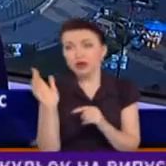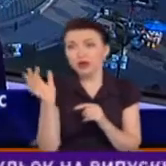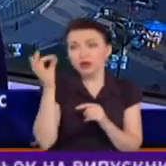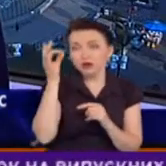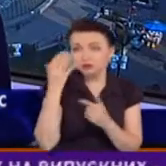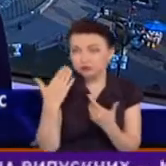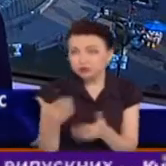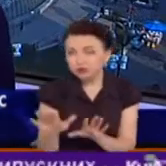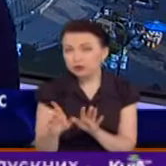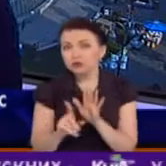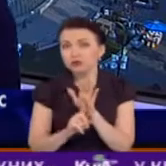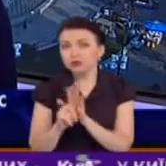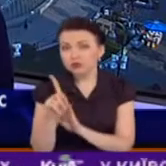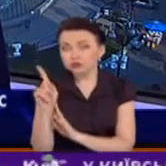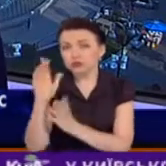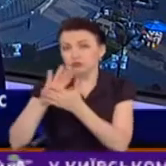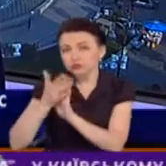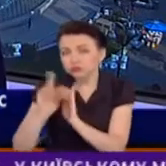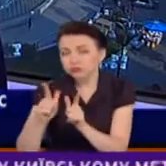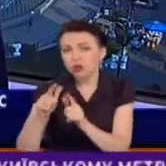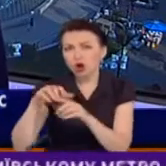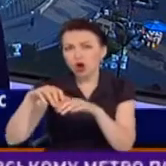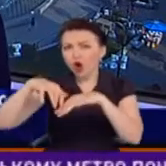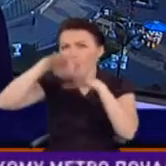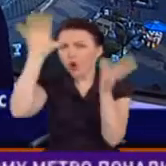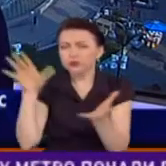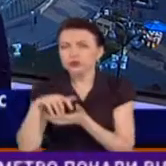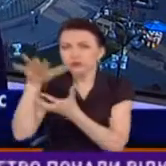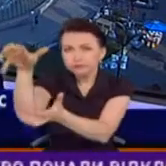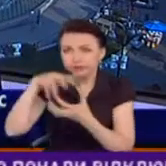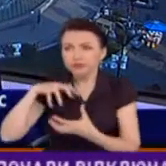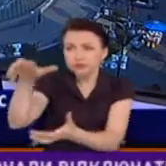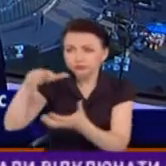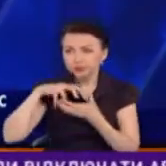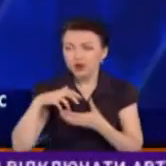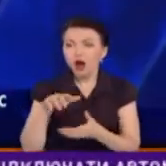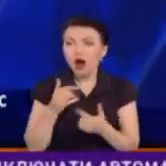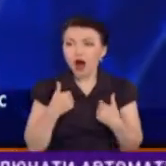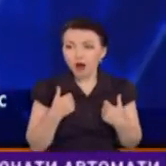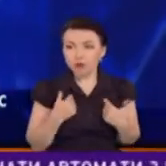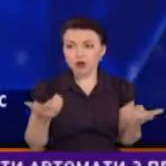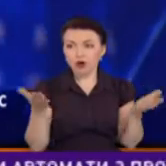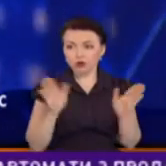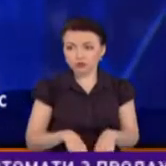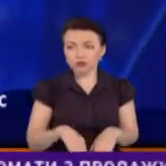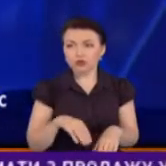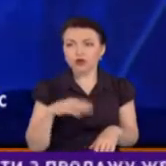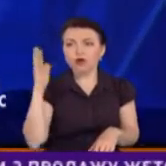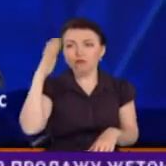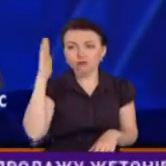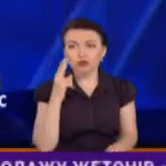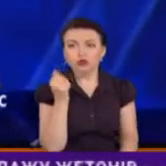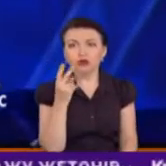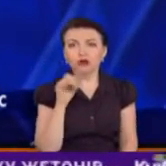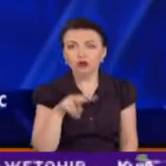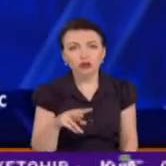графіком цим величезні обсяги забирають Енергоатому, а далі лишаємося ми з вами. Водоканали лишаються, які не вийдуть на